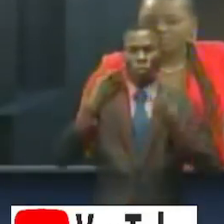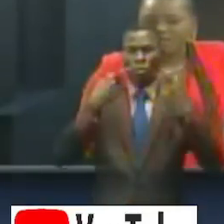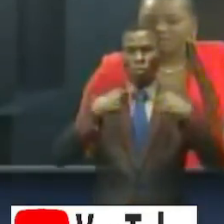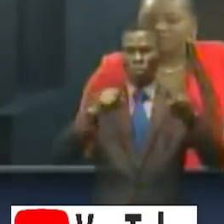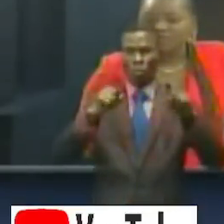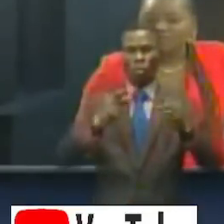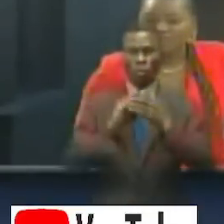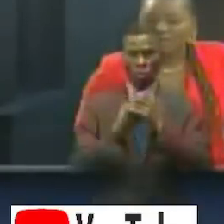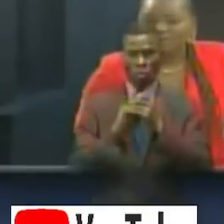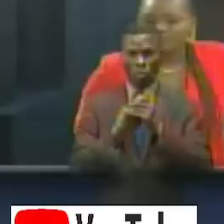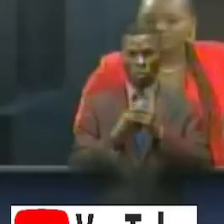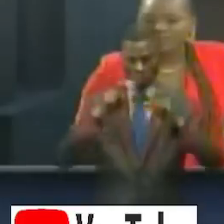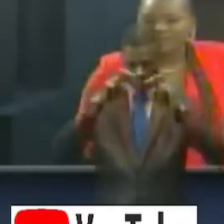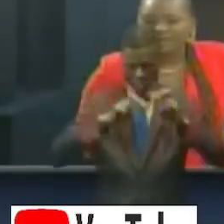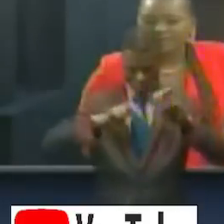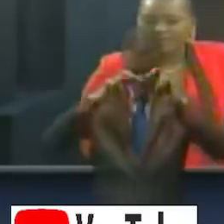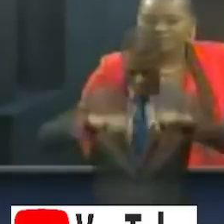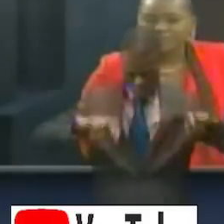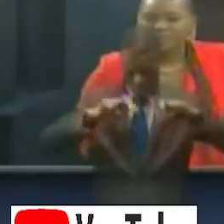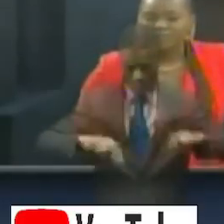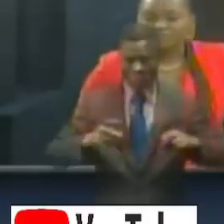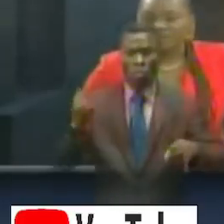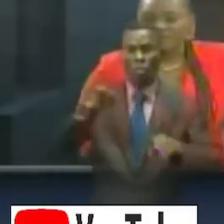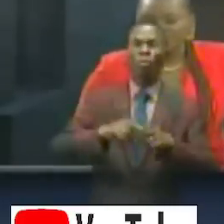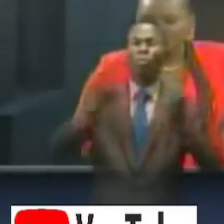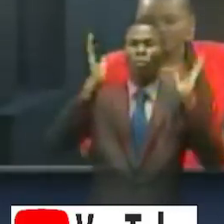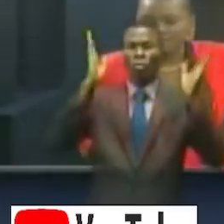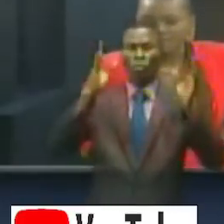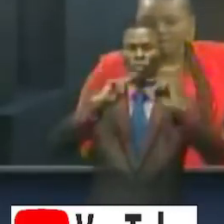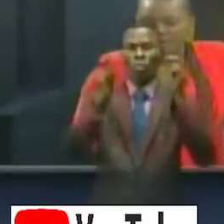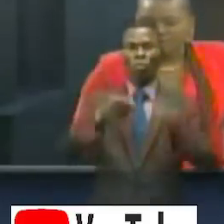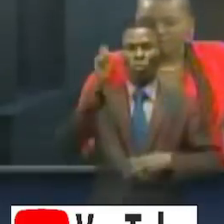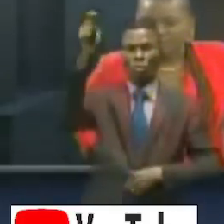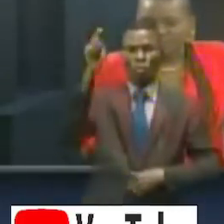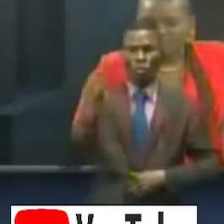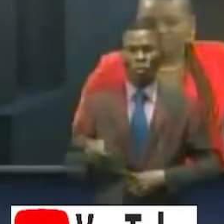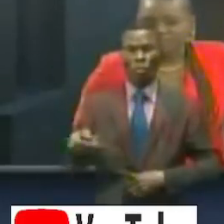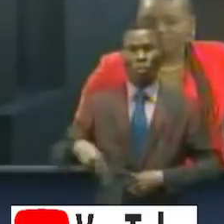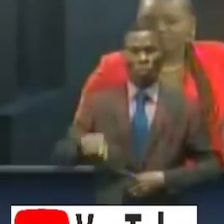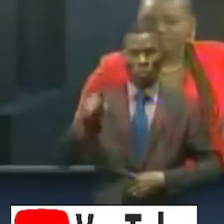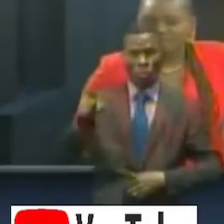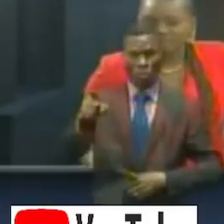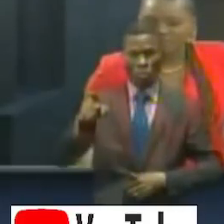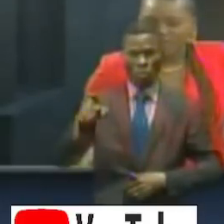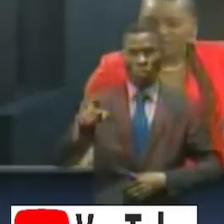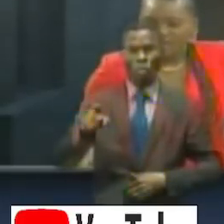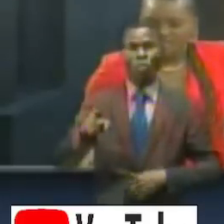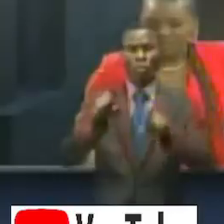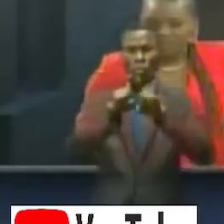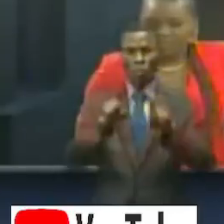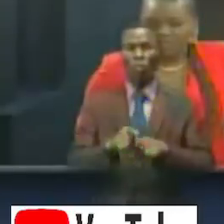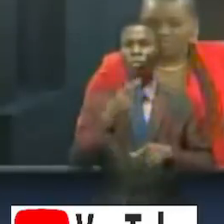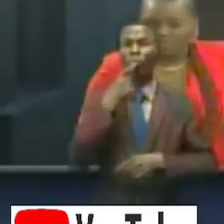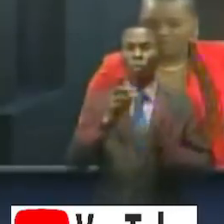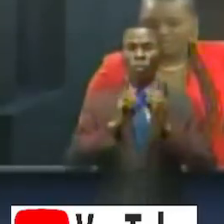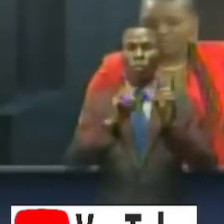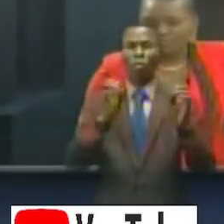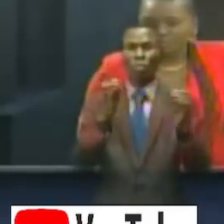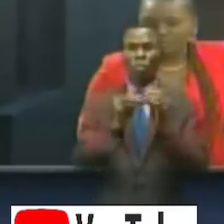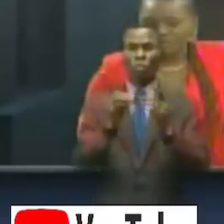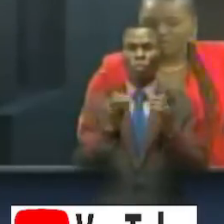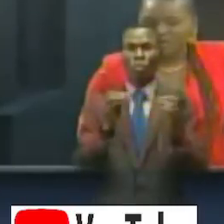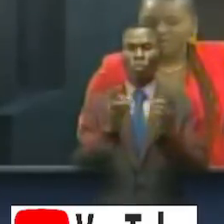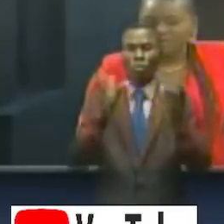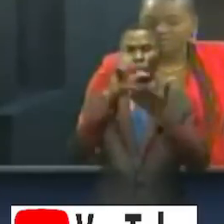pour bientôt les enquêtes sur les graves violations commises par les groupes armés dans cette province sous état de siège. Il a dit lors de la rencontre avec le